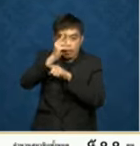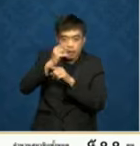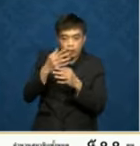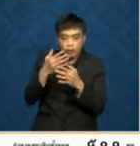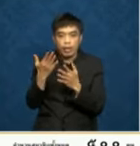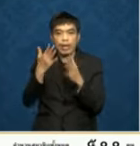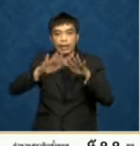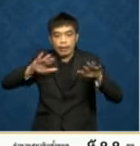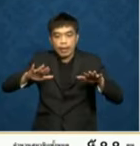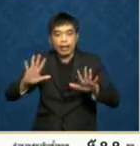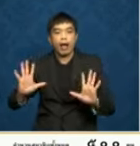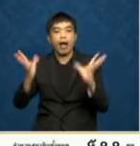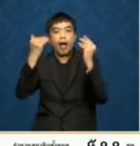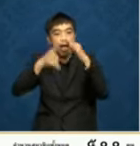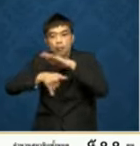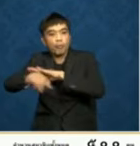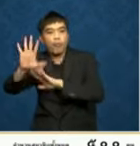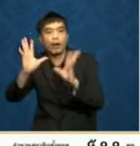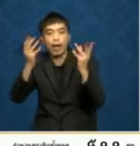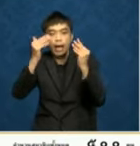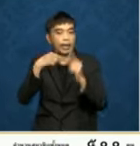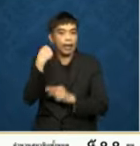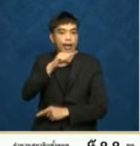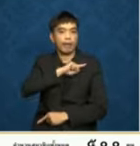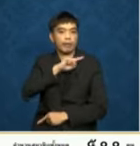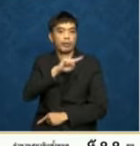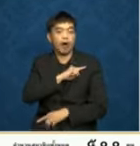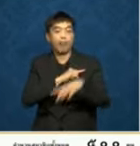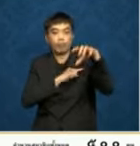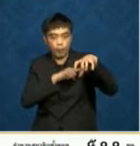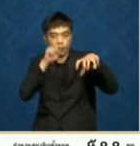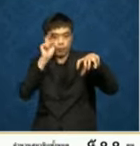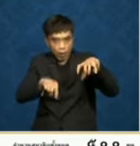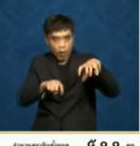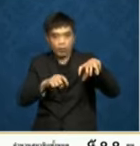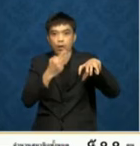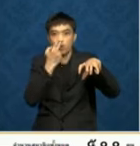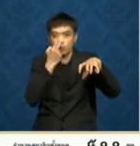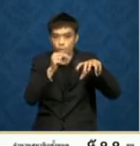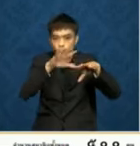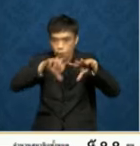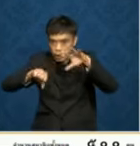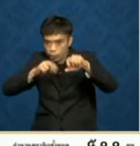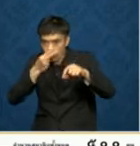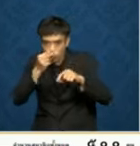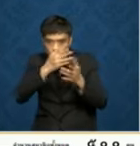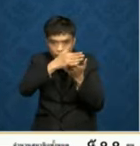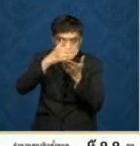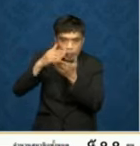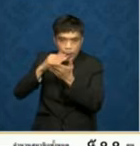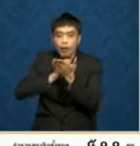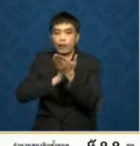ไหนจะตองรัผดชอบ เกี่ยวกัภายดานไยบ้างเริงแย่กระดูกกครั แลไปทำงานจะที